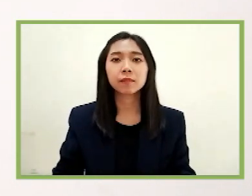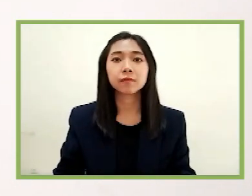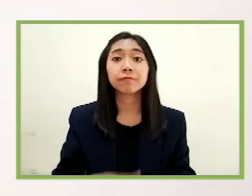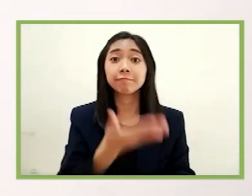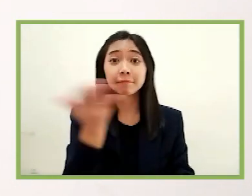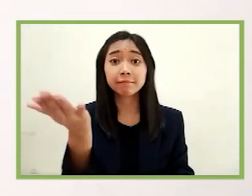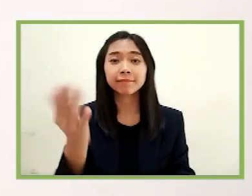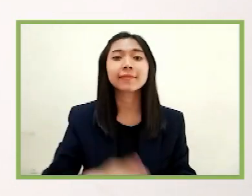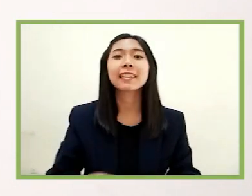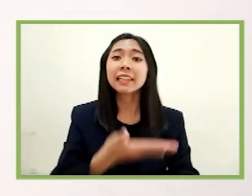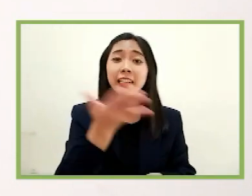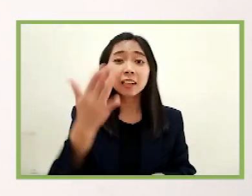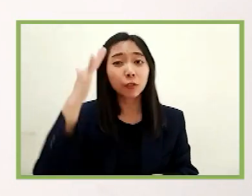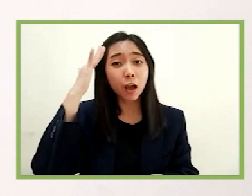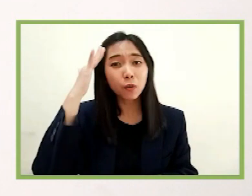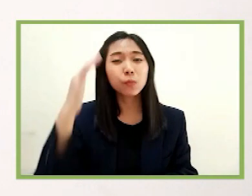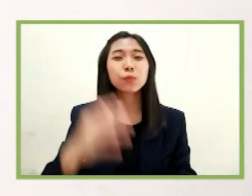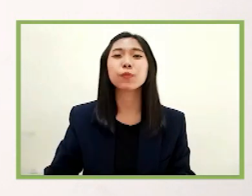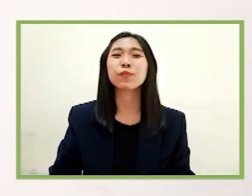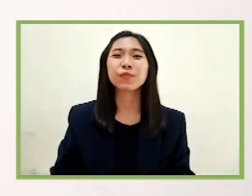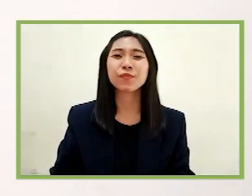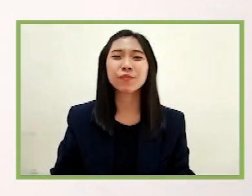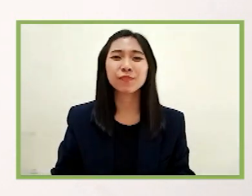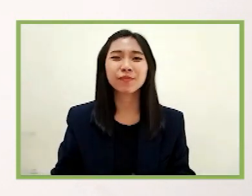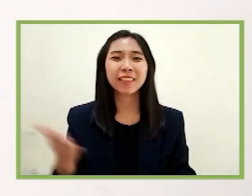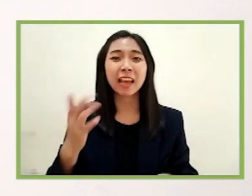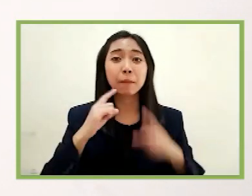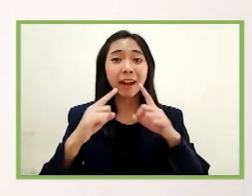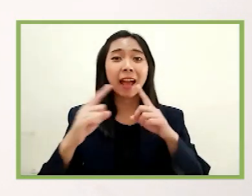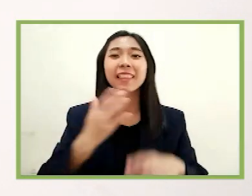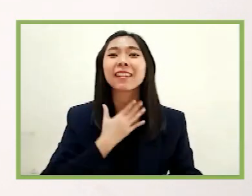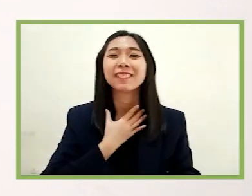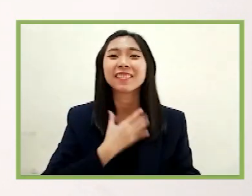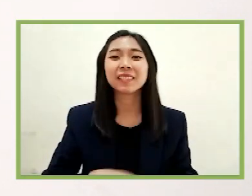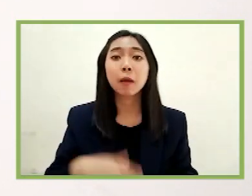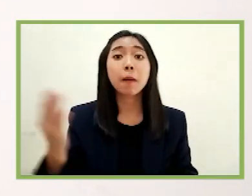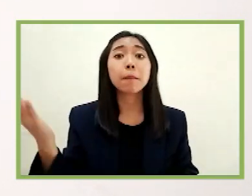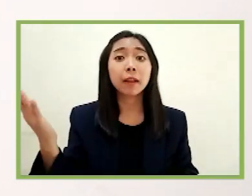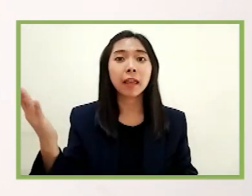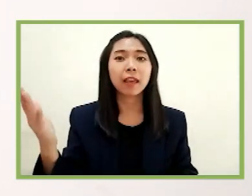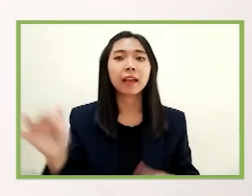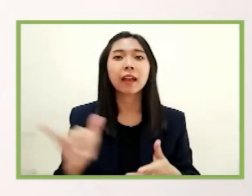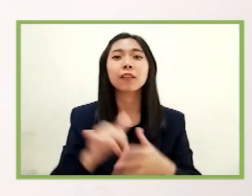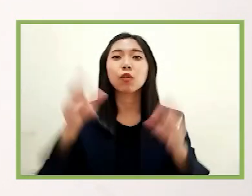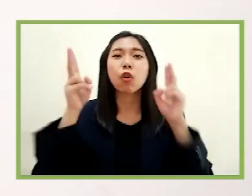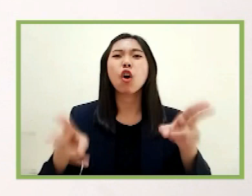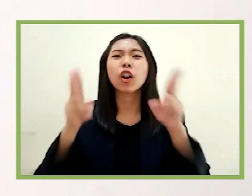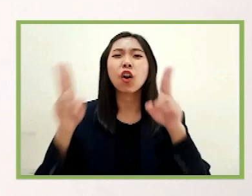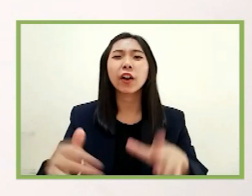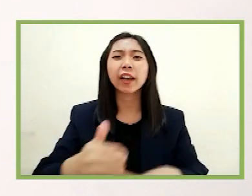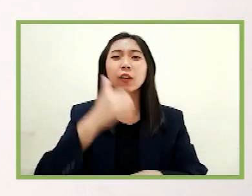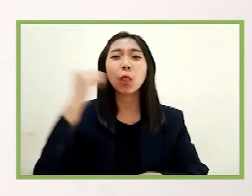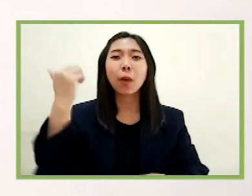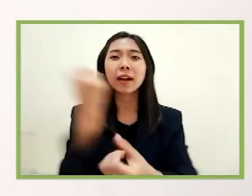Tuan mengetahuinya lalu ia berkata kepadaku mereka ini adalah orang-orang yang keluar